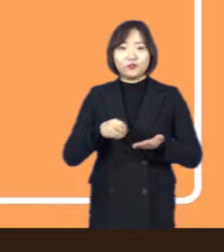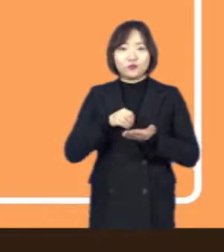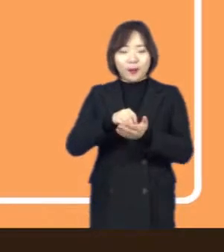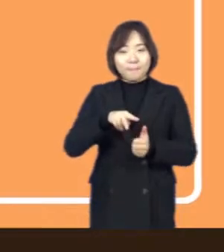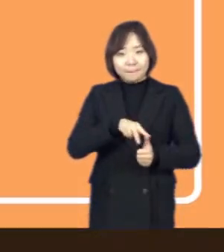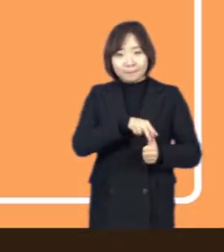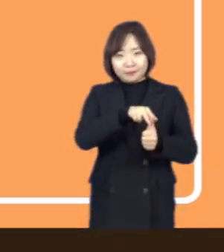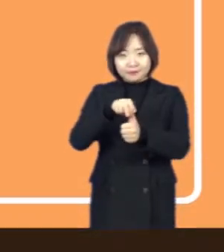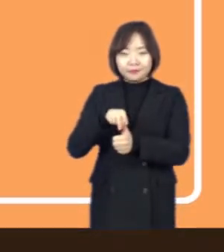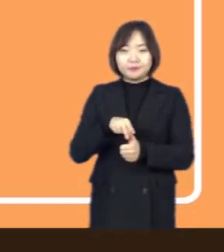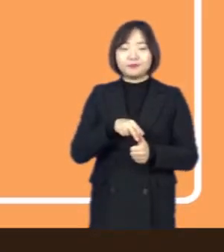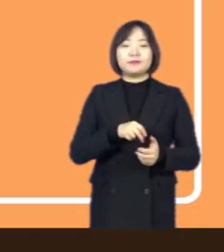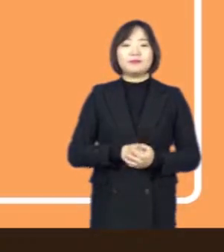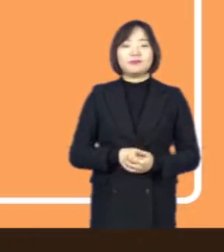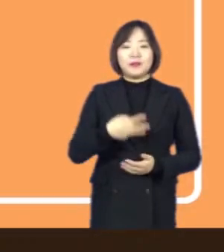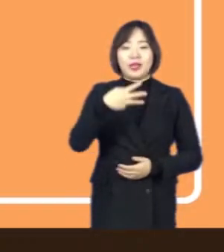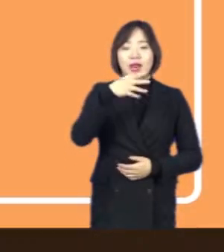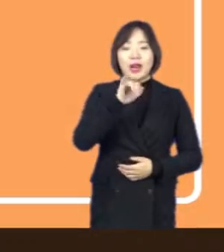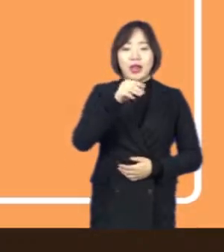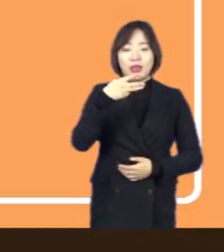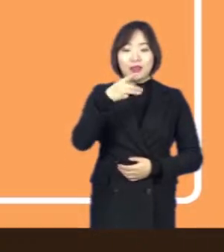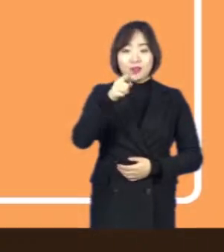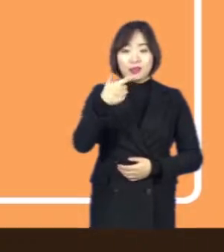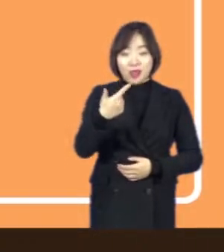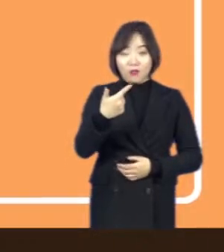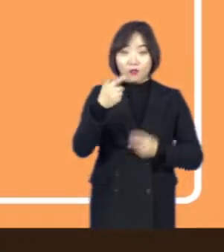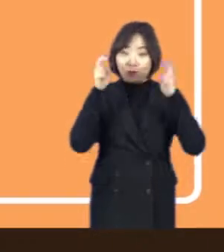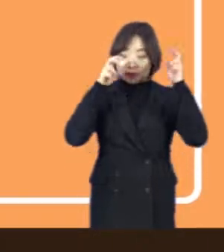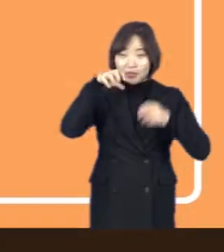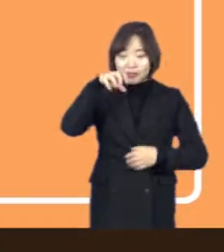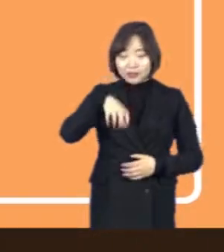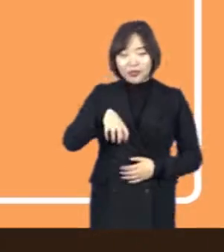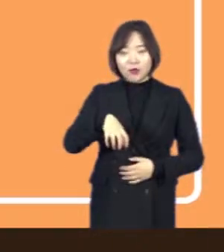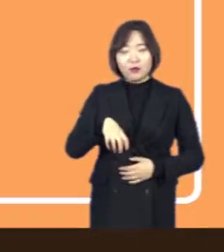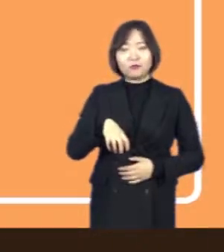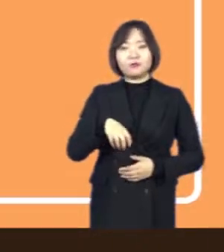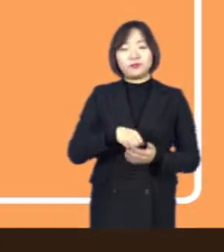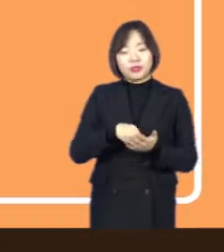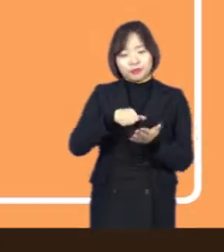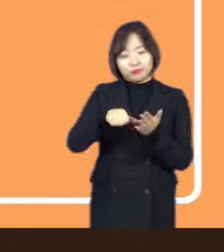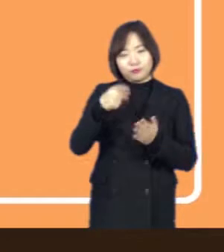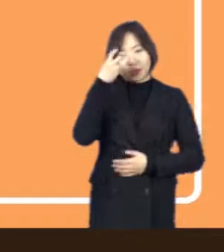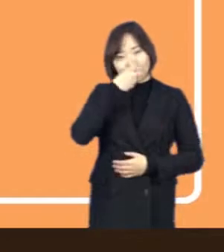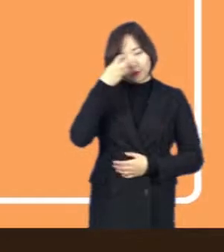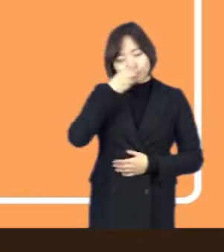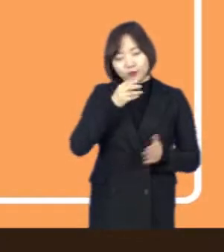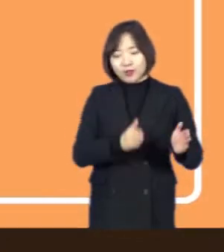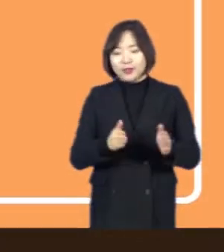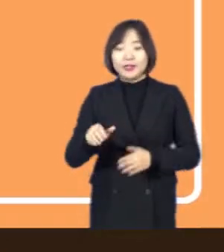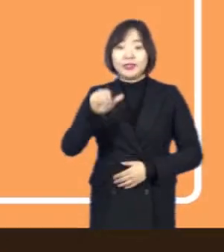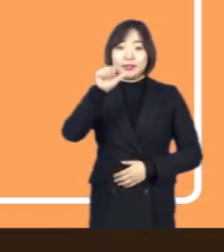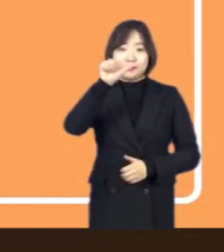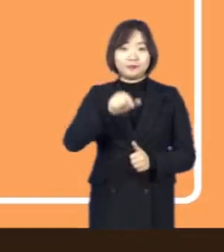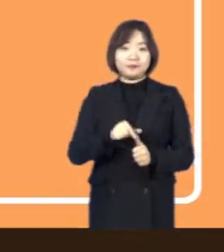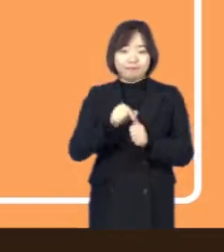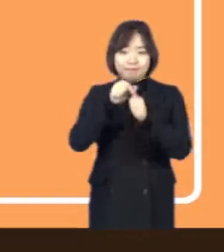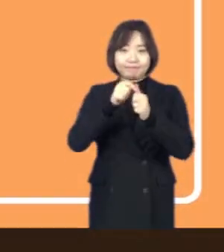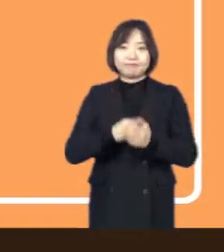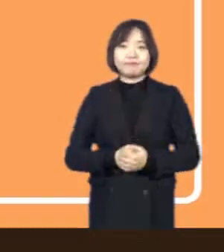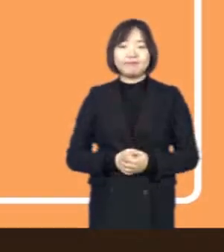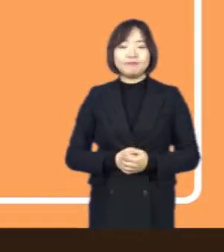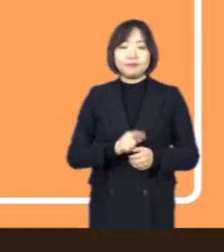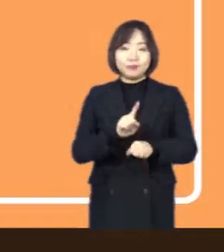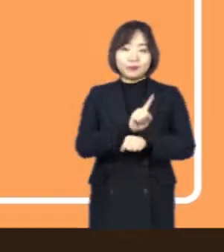취업 정보입니다. 주식회사 리턴바이에서 물류센터 내 상품 검수 및 정리 5명을 모집합니다.